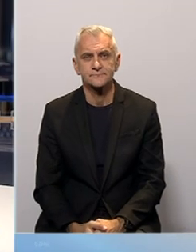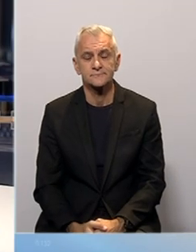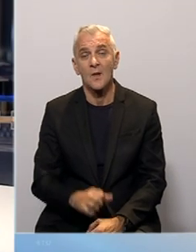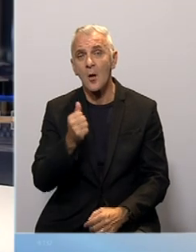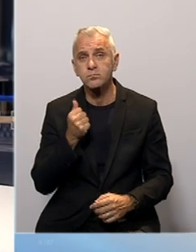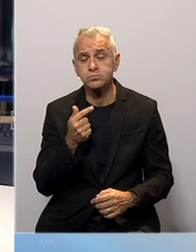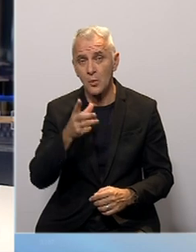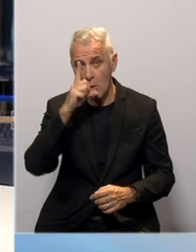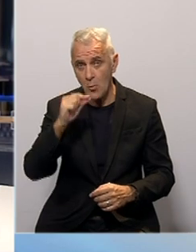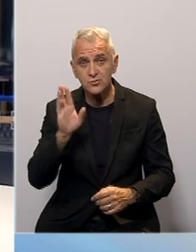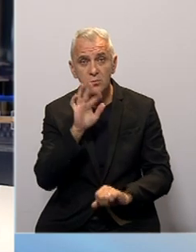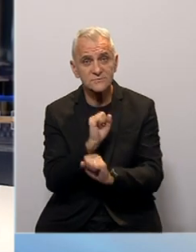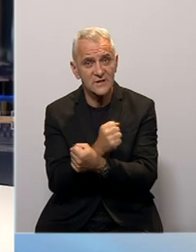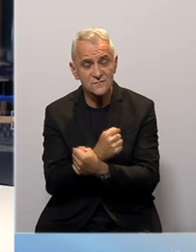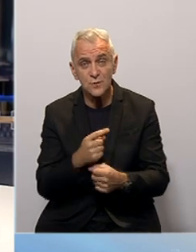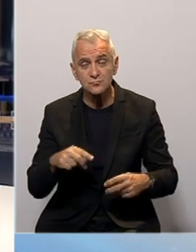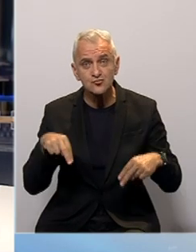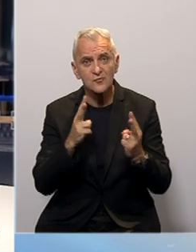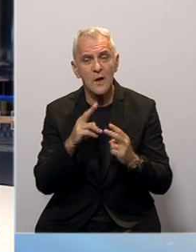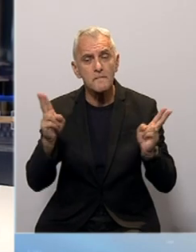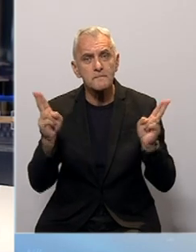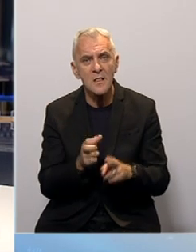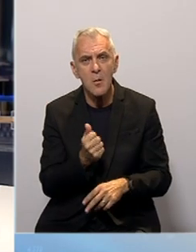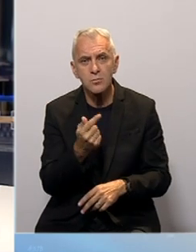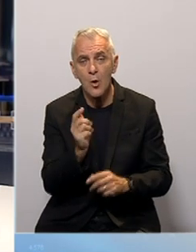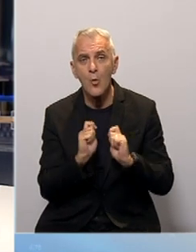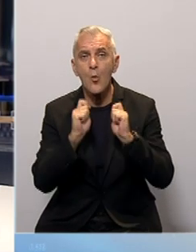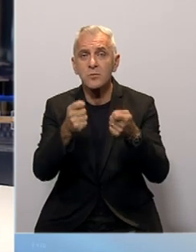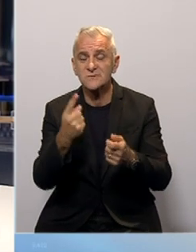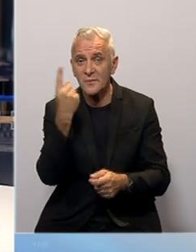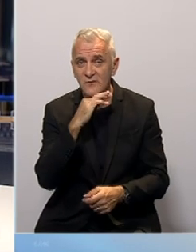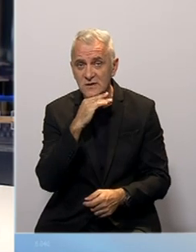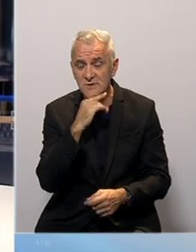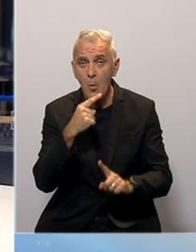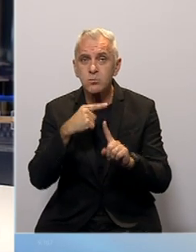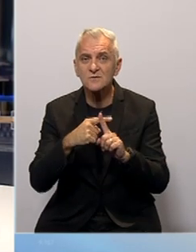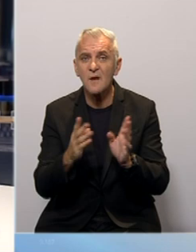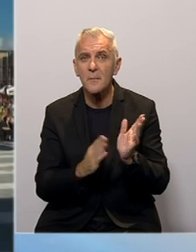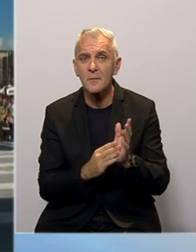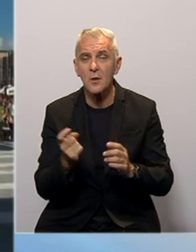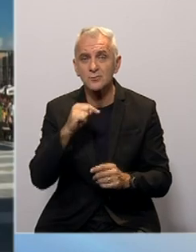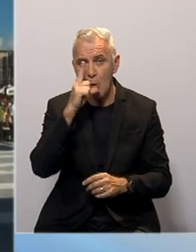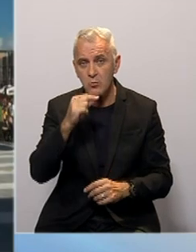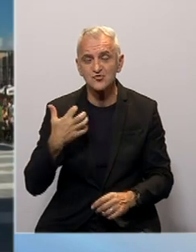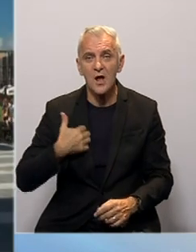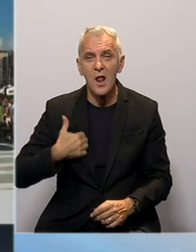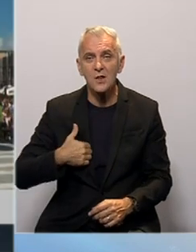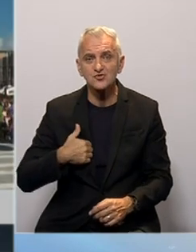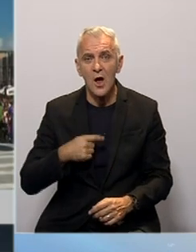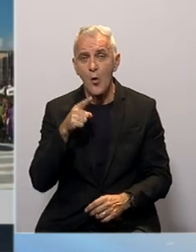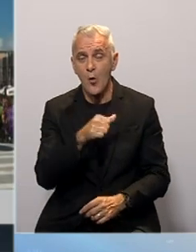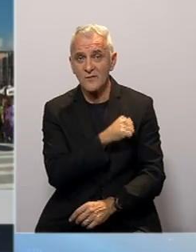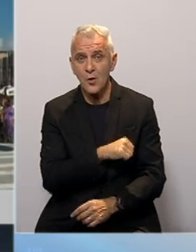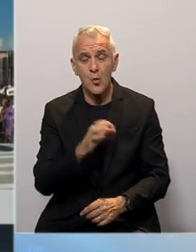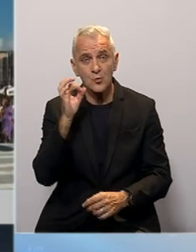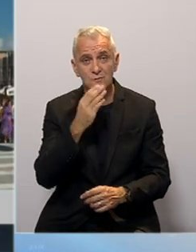I dok se brojne opštine u Bosni i Hercegovini suočavaju s manjim brojem upisanih prvačića, pozitivan primjer stiže iz opštine Iliđa. Ove